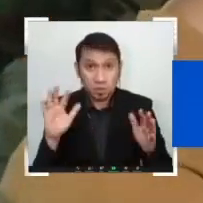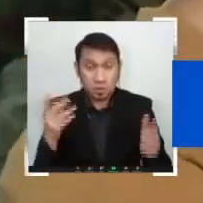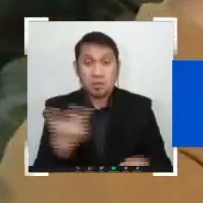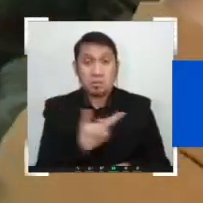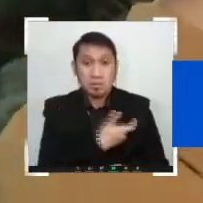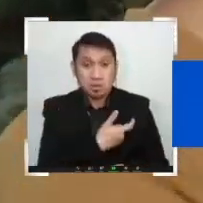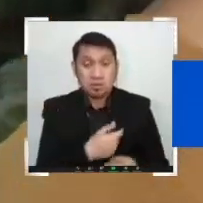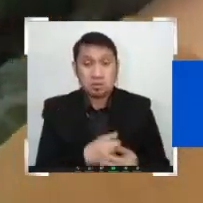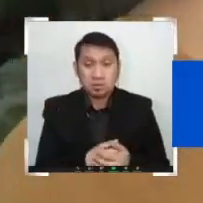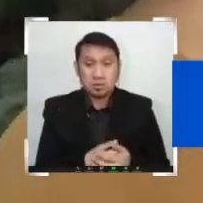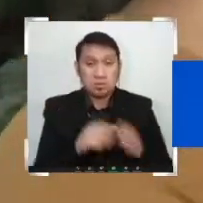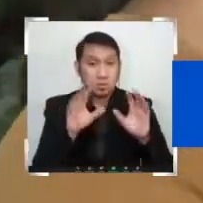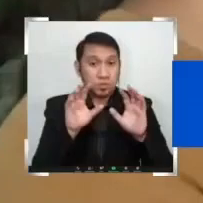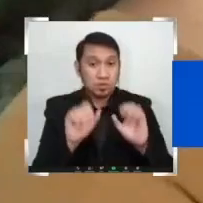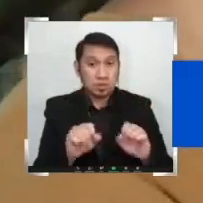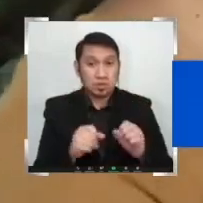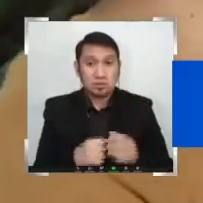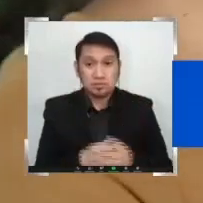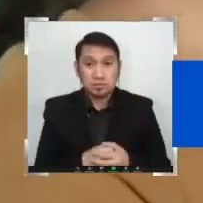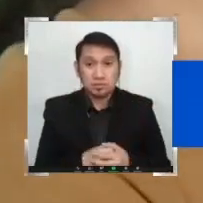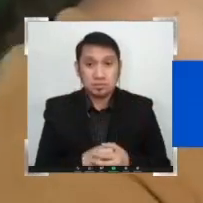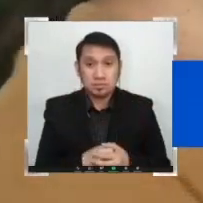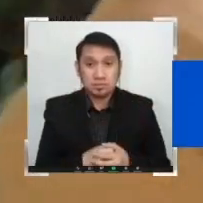po. Oh, ano masasabi mo ron?